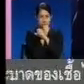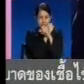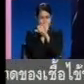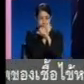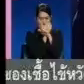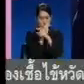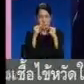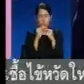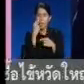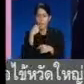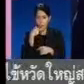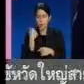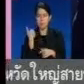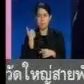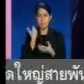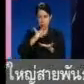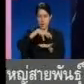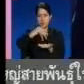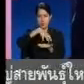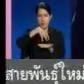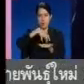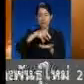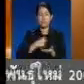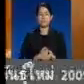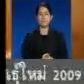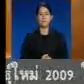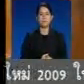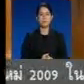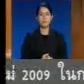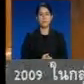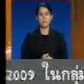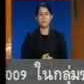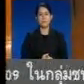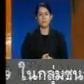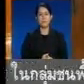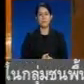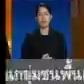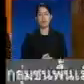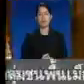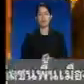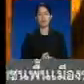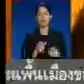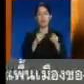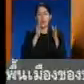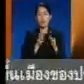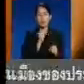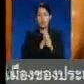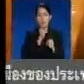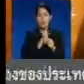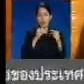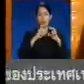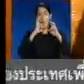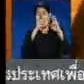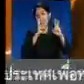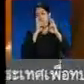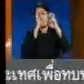ถสาธารณะไปติดตามรายละเอียดจากคุณณัชชาทองย้อยครับ พนักงานของสถานีรถไฟฟ้า